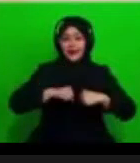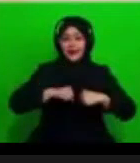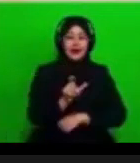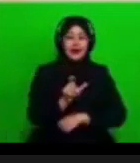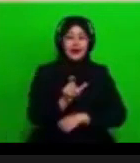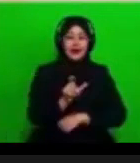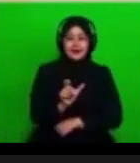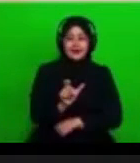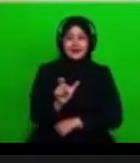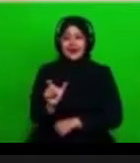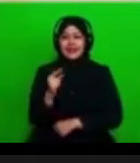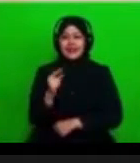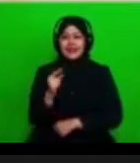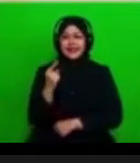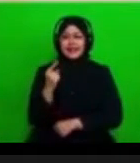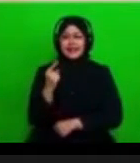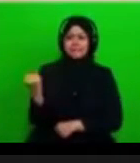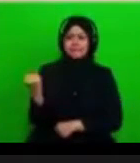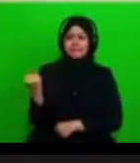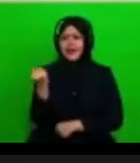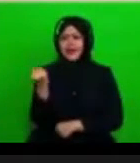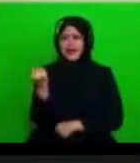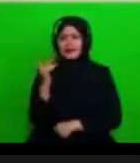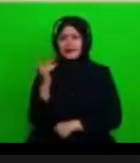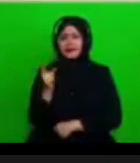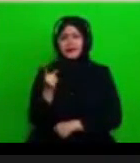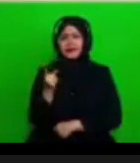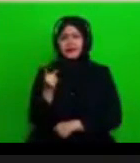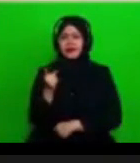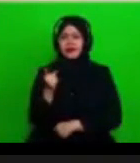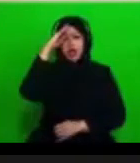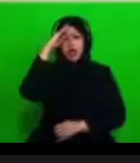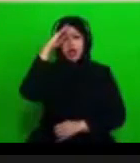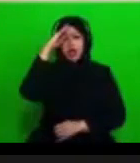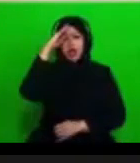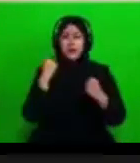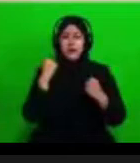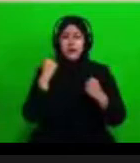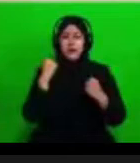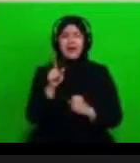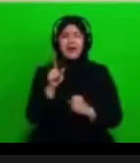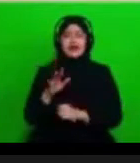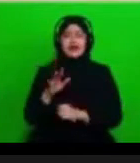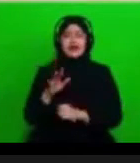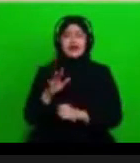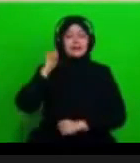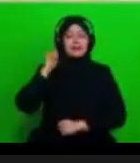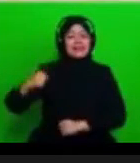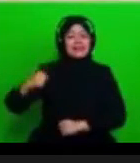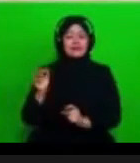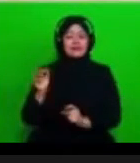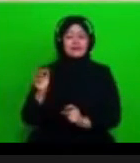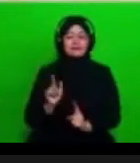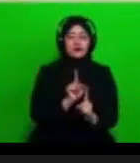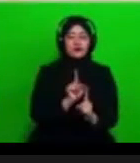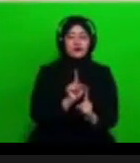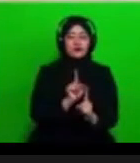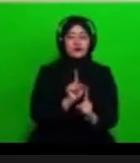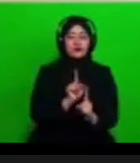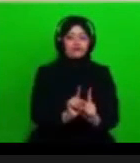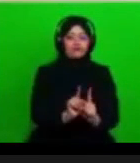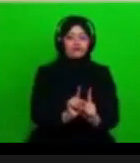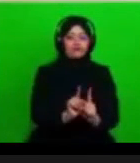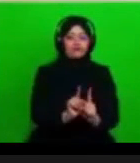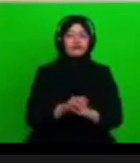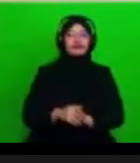istri-istri yang hebat, luar biasa juga. Dan itu terbukti sekali, Teh Jenab, ya. Iya, dan ini acara terselenggaranya ini. Di belakangnya itu